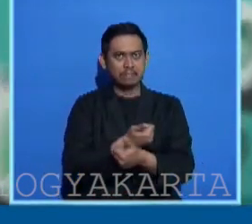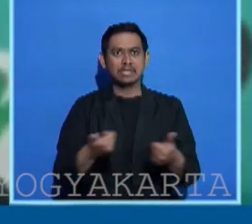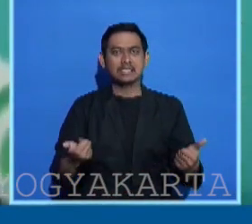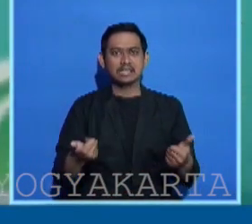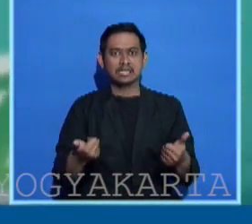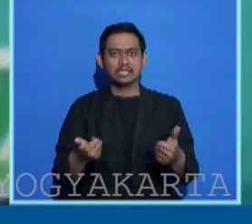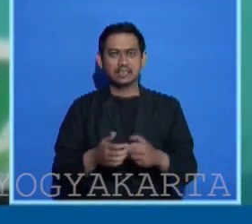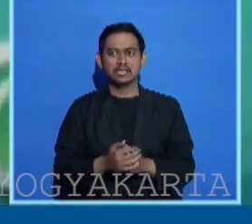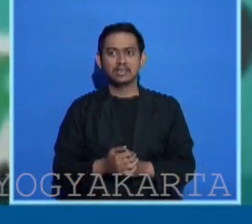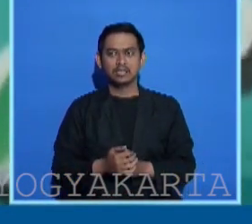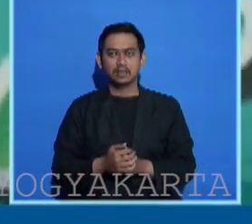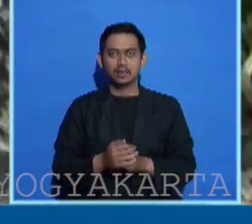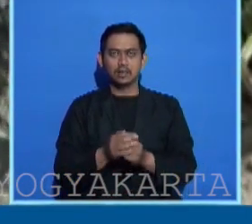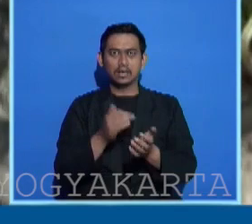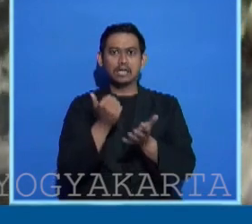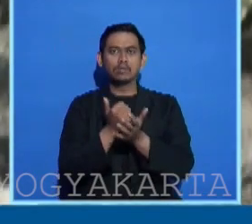ugina